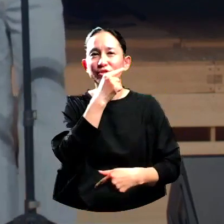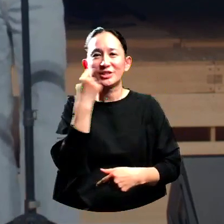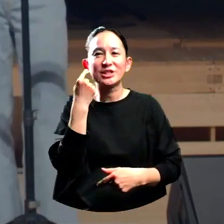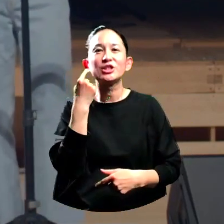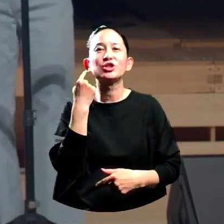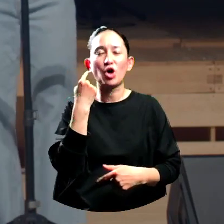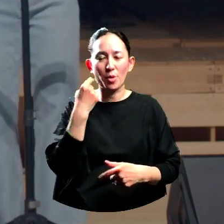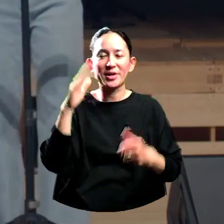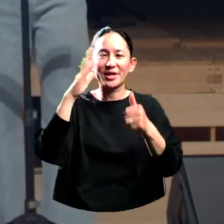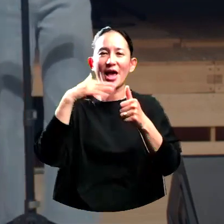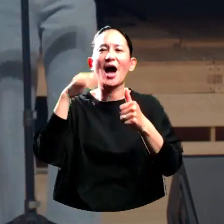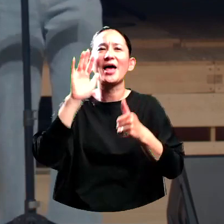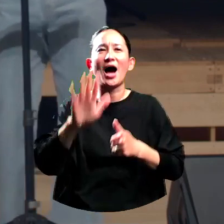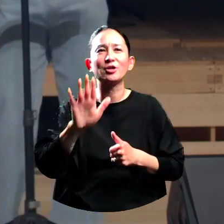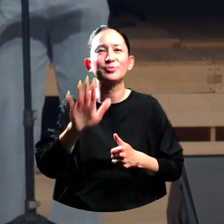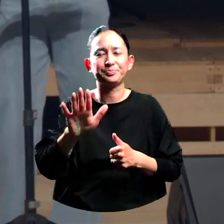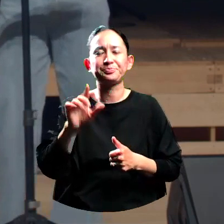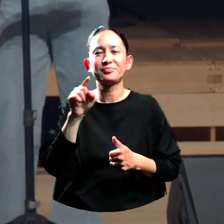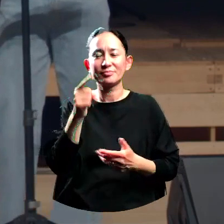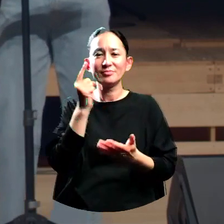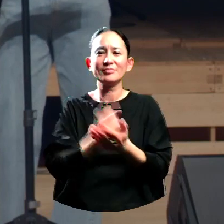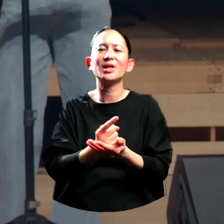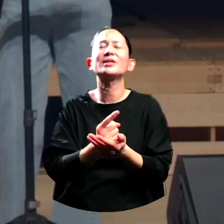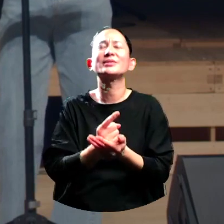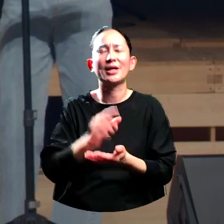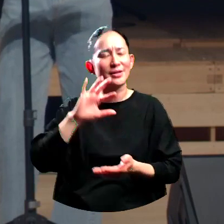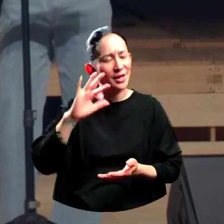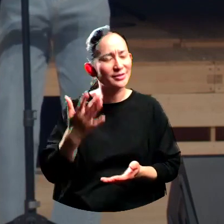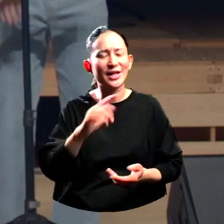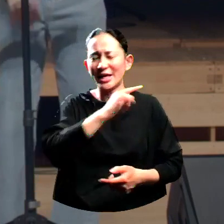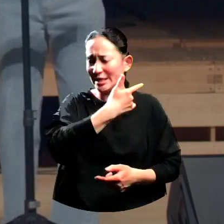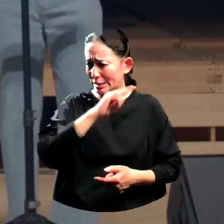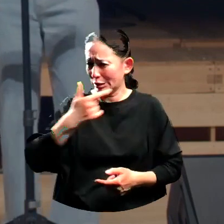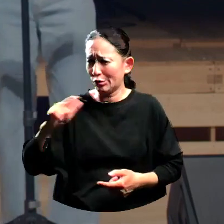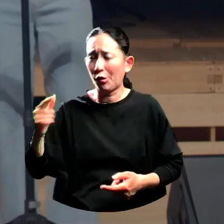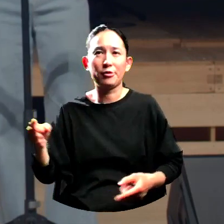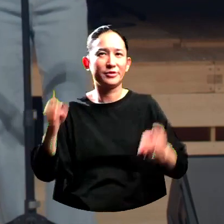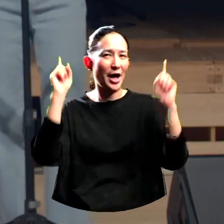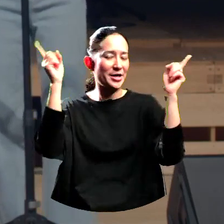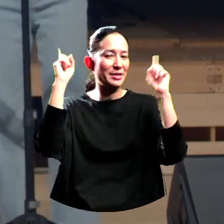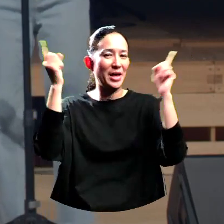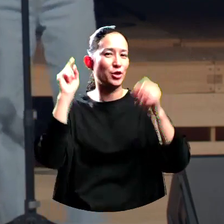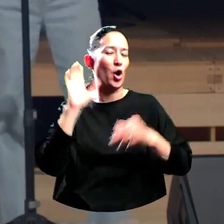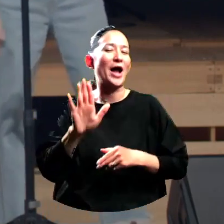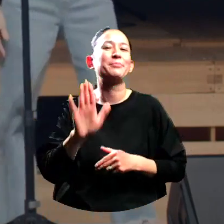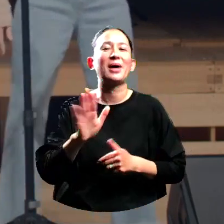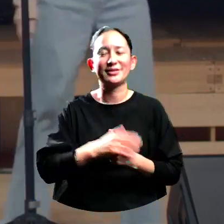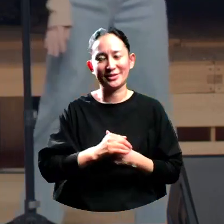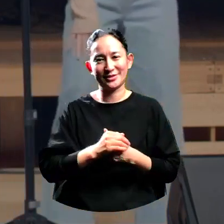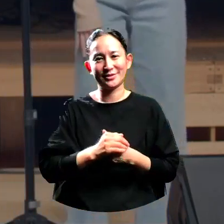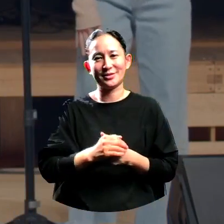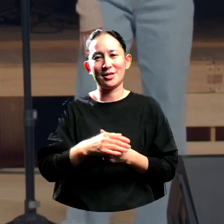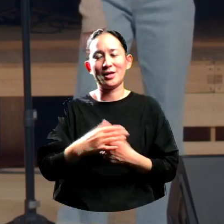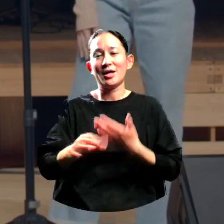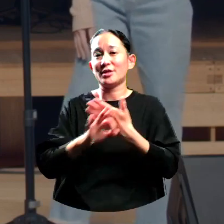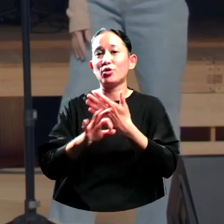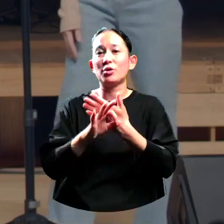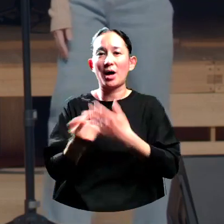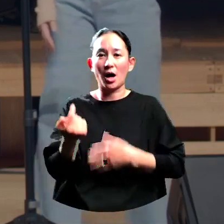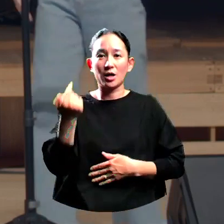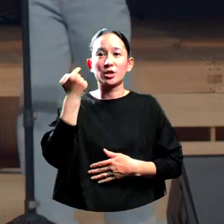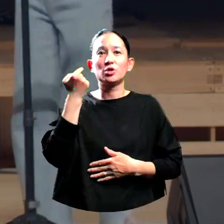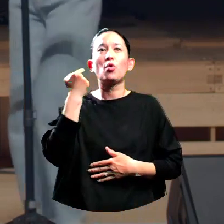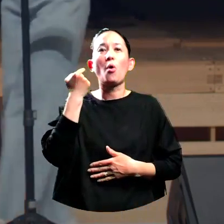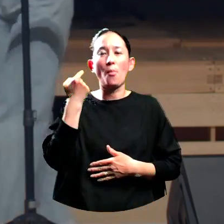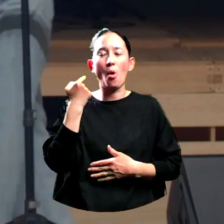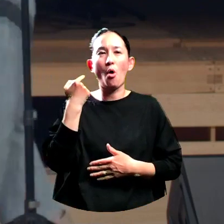every week. で、それだけじゃなくて今アナウンスやってるのに実はいろんなことが行われてます。 And we do many different things on top of that. 例えば昨日もね、柔術があったり